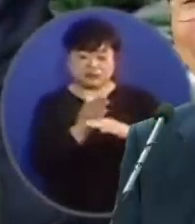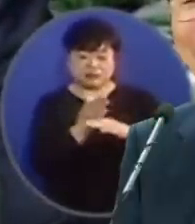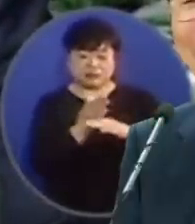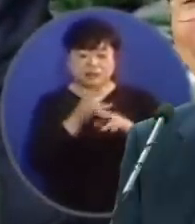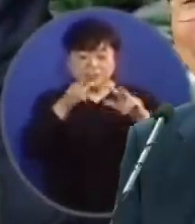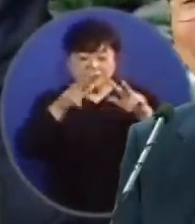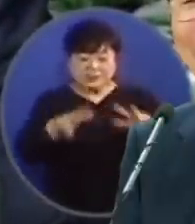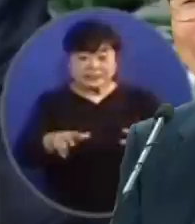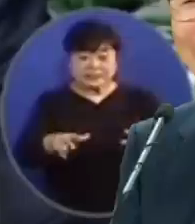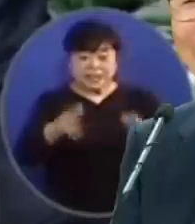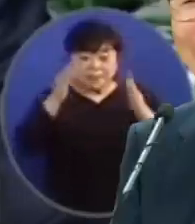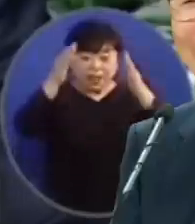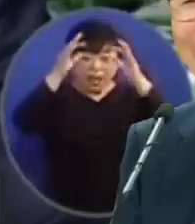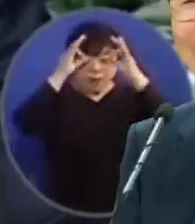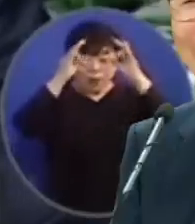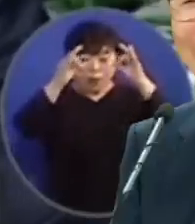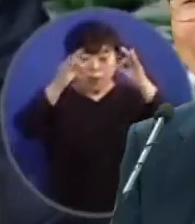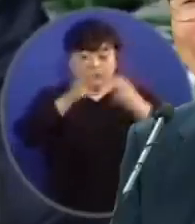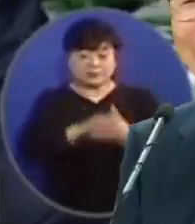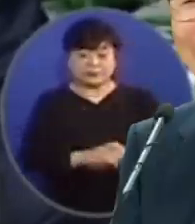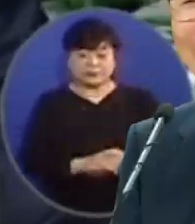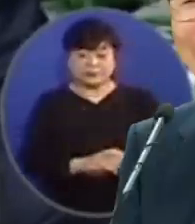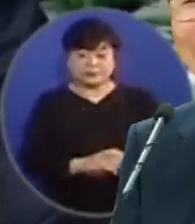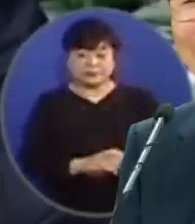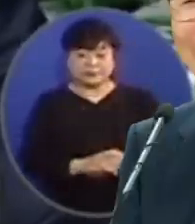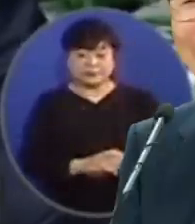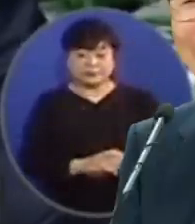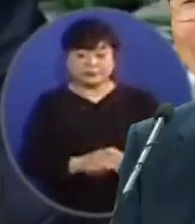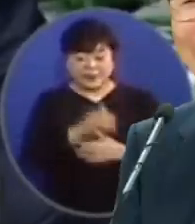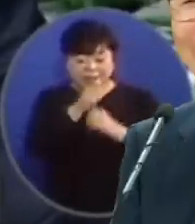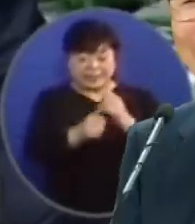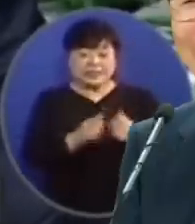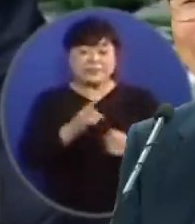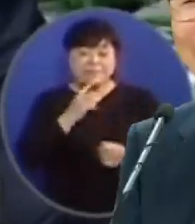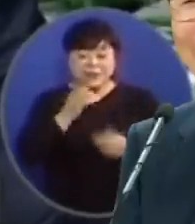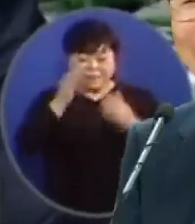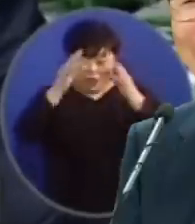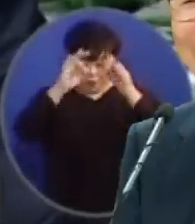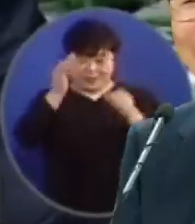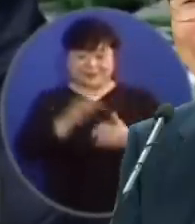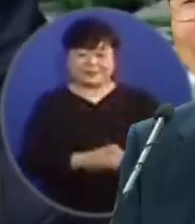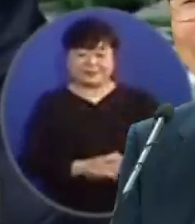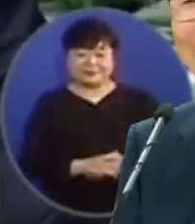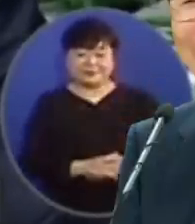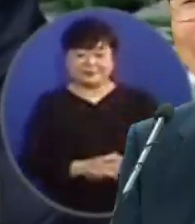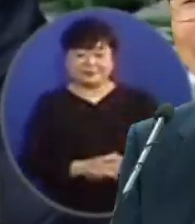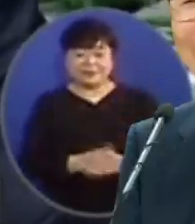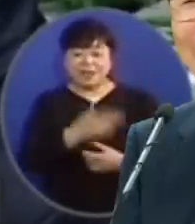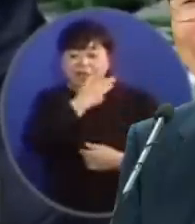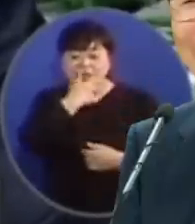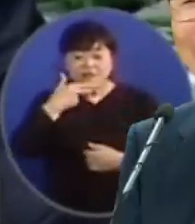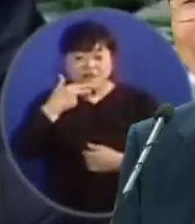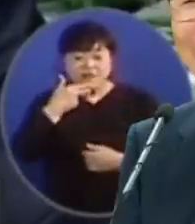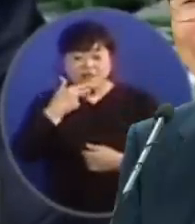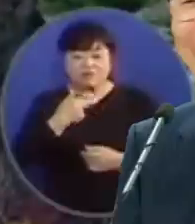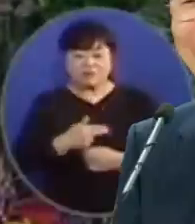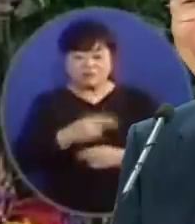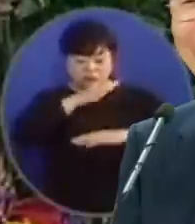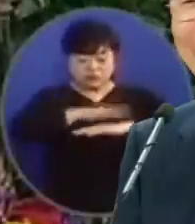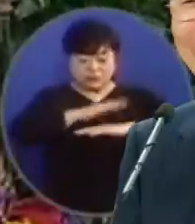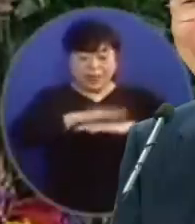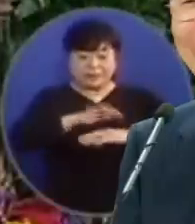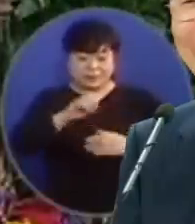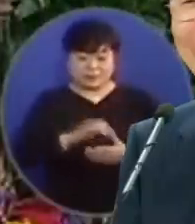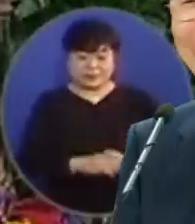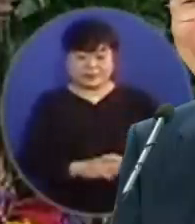이제 우리가 바라볼 곳은 어느 대륙도 아닌 하나님밖에 없습니다. 영국의 한 출판사에서 내게 단